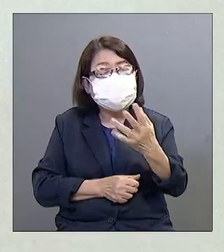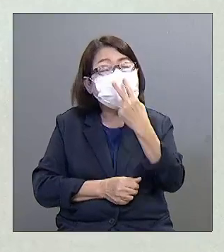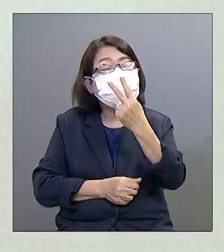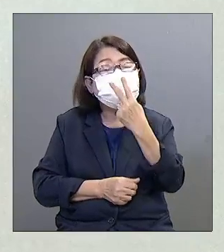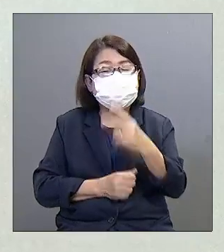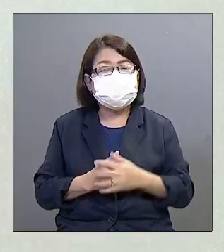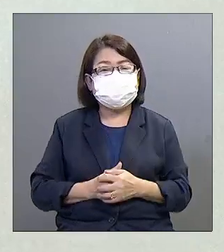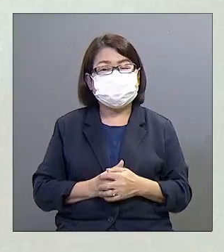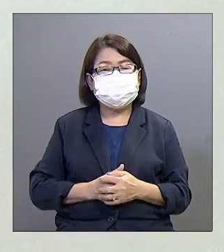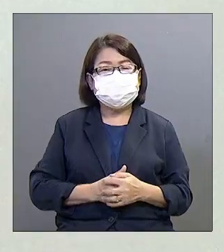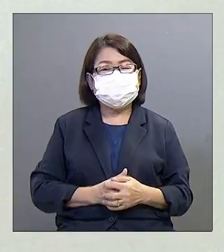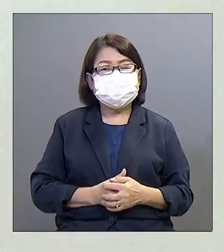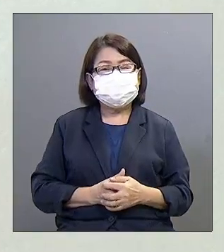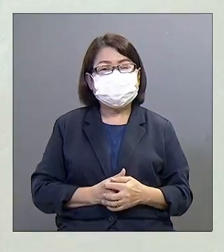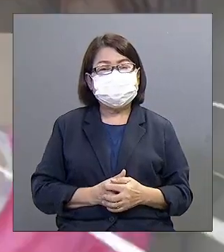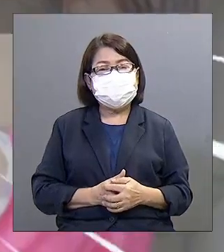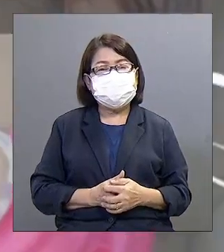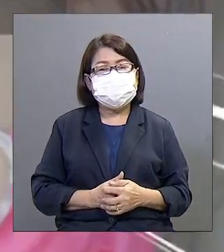ยังไงฟังแบบไหนมาฟพกเลยครั